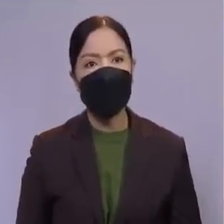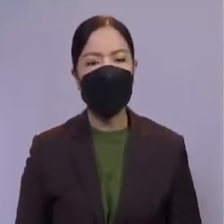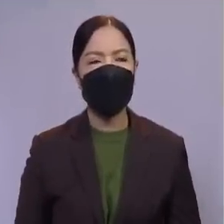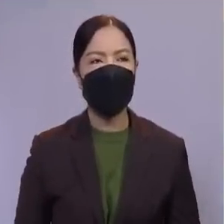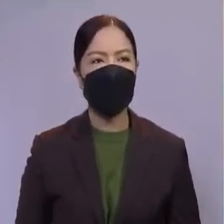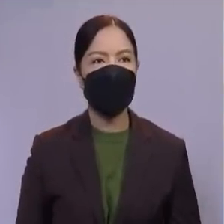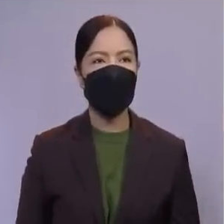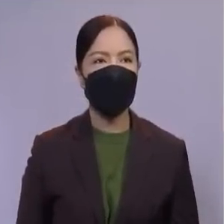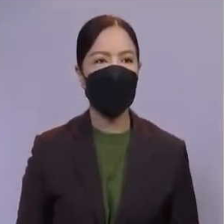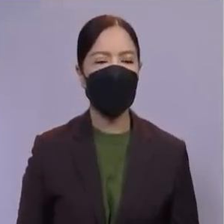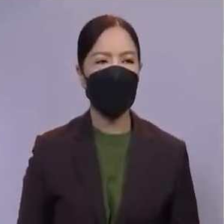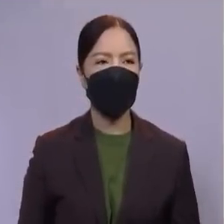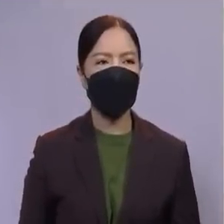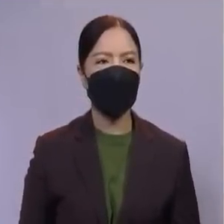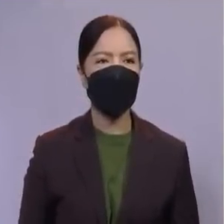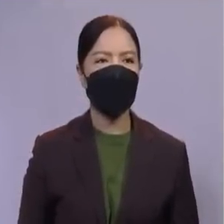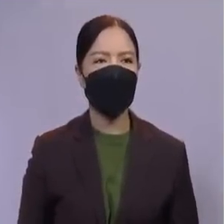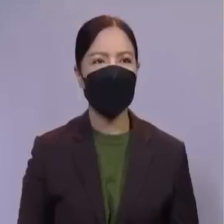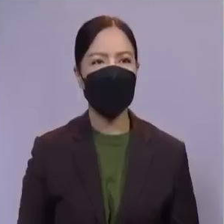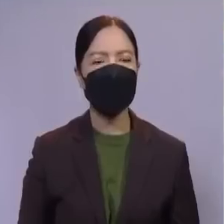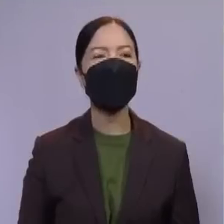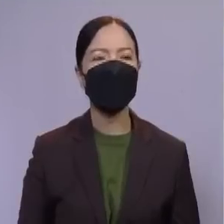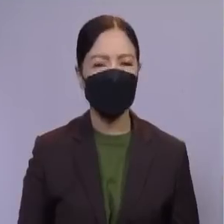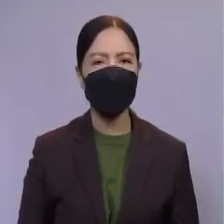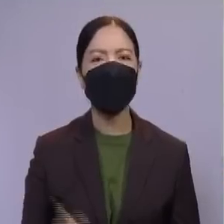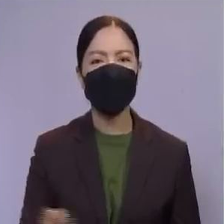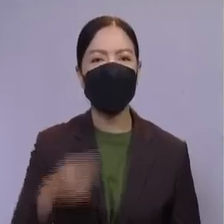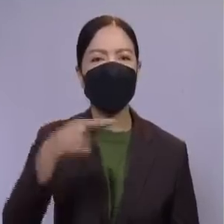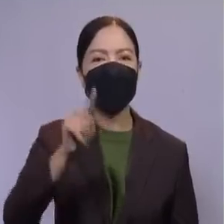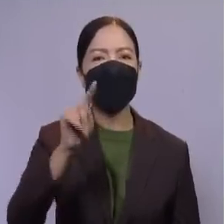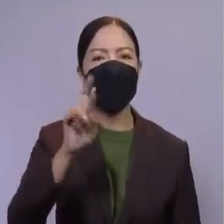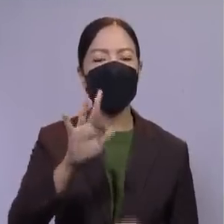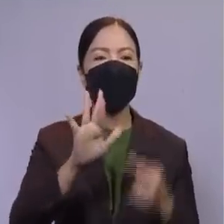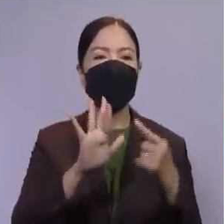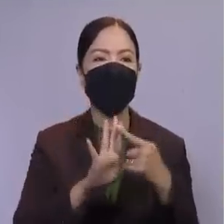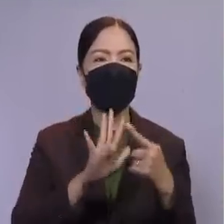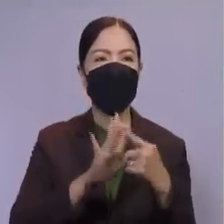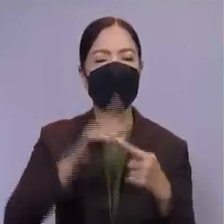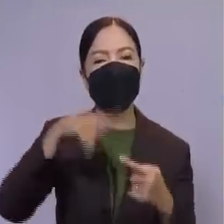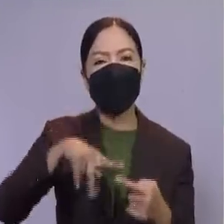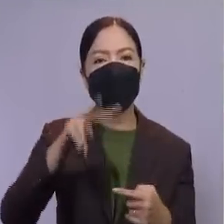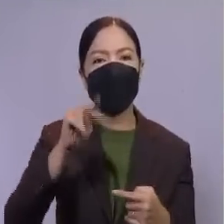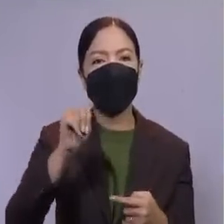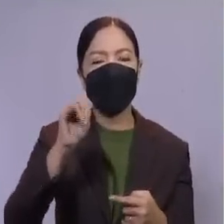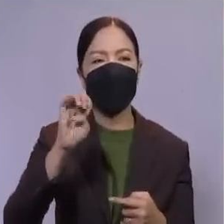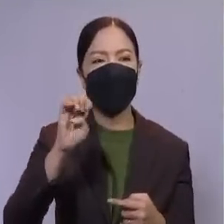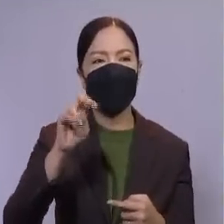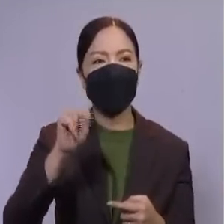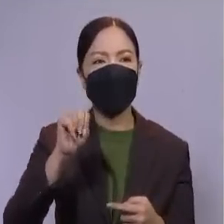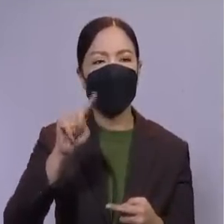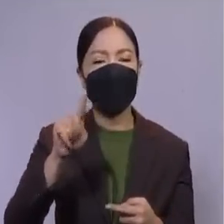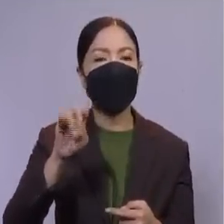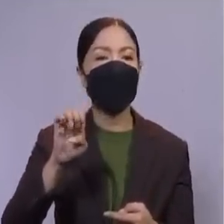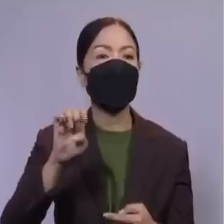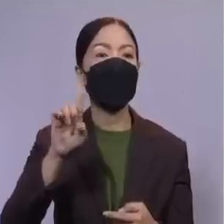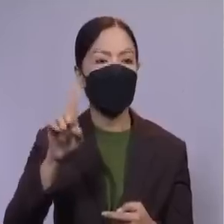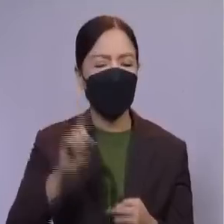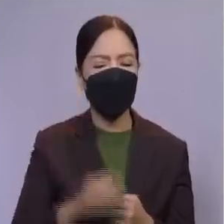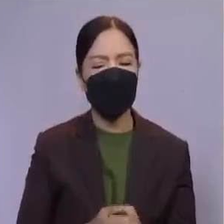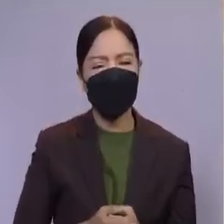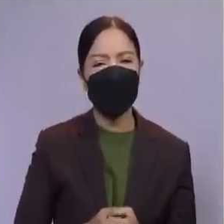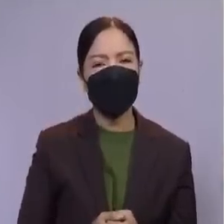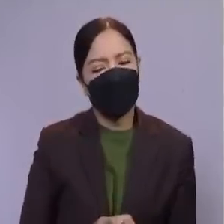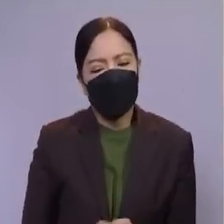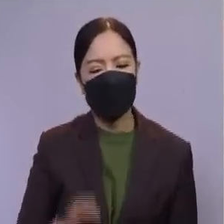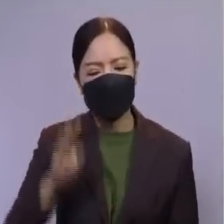พยายามจะทำเสียงท่านอ่ะนะแต่ว่าไม่เหมือนหรอกแต่ว่าท่านก็ได้ฉายามาถึง 7-8ปีแล้วนะฮะน่าจะชินแล้วนะแต่ว่า